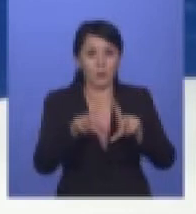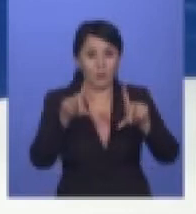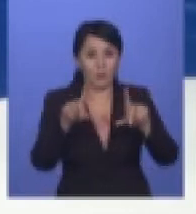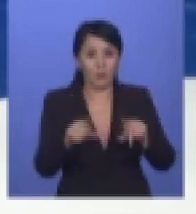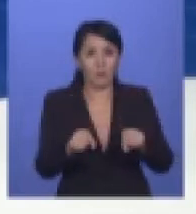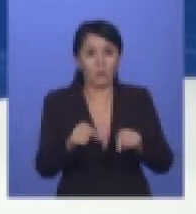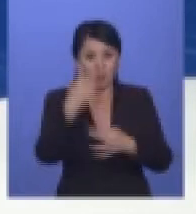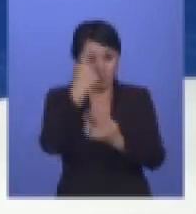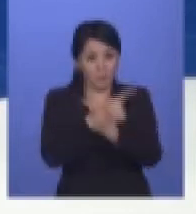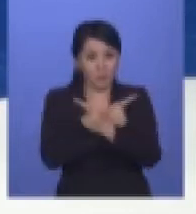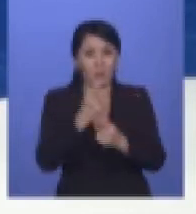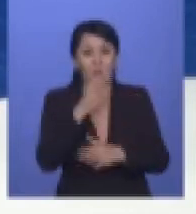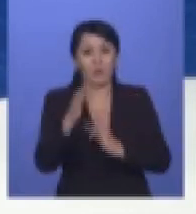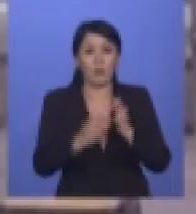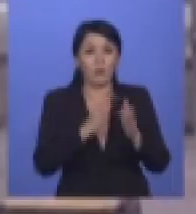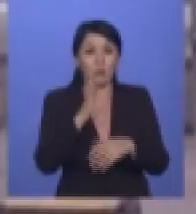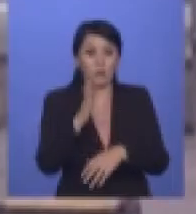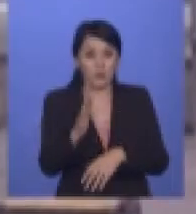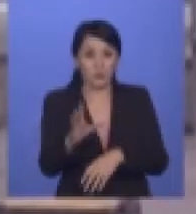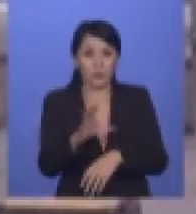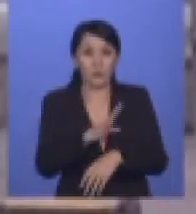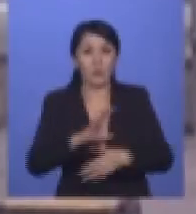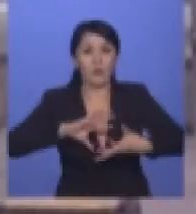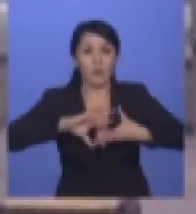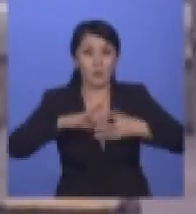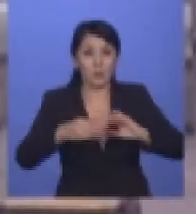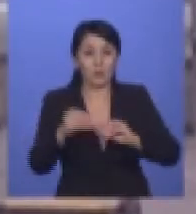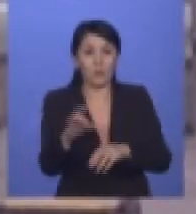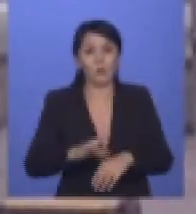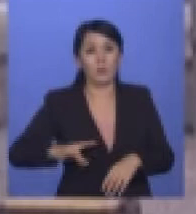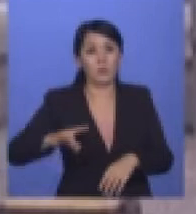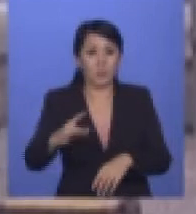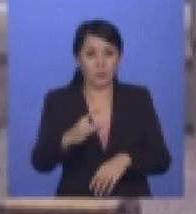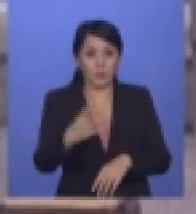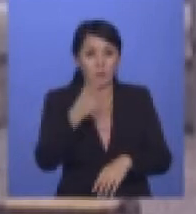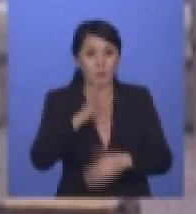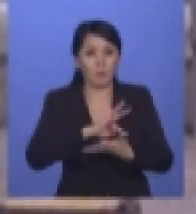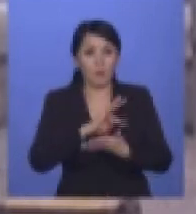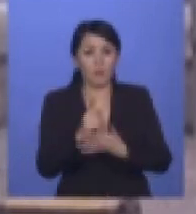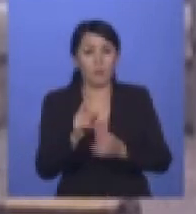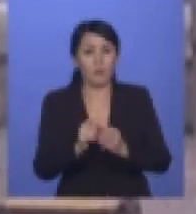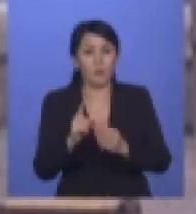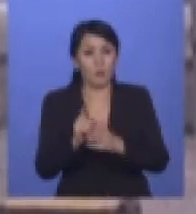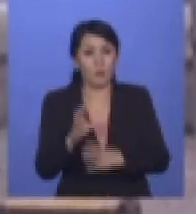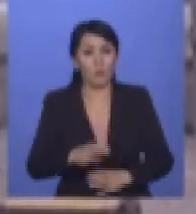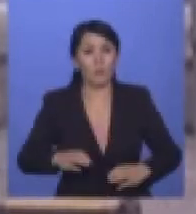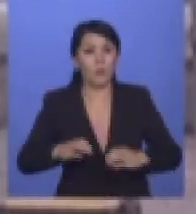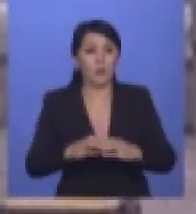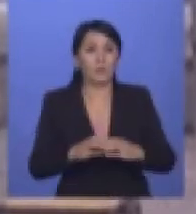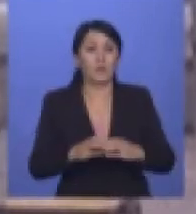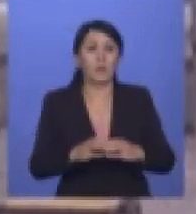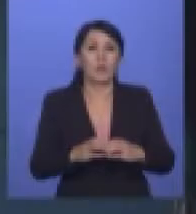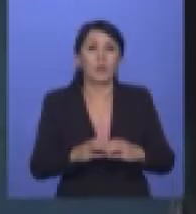табиғи монополиялар субъектілер ұсынған ақпараттарына талдау жүргізді. Және оның нәтижесі бойынша өңірді жылу мен жабдықтайтын